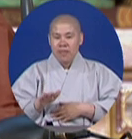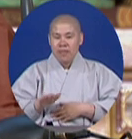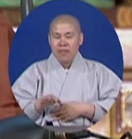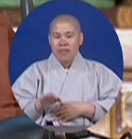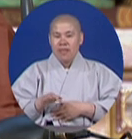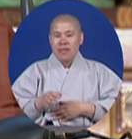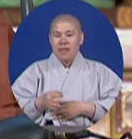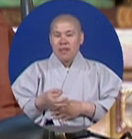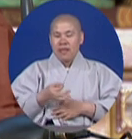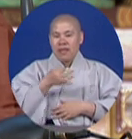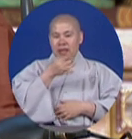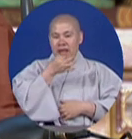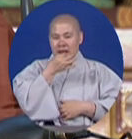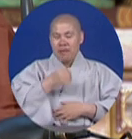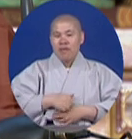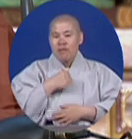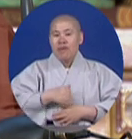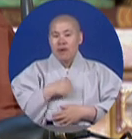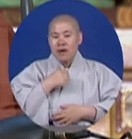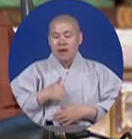탐, 이 진, 화내는